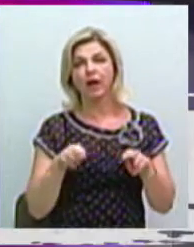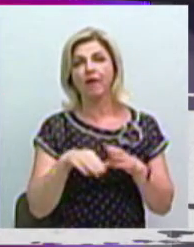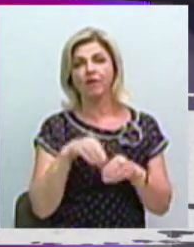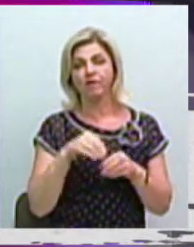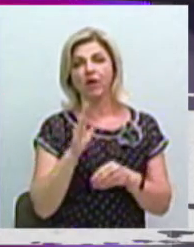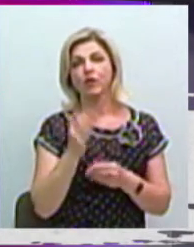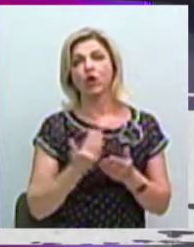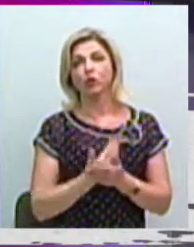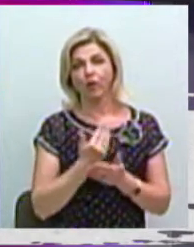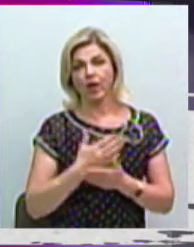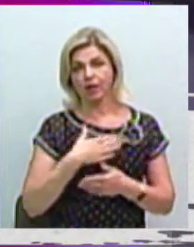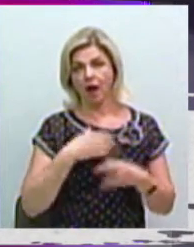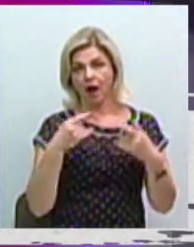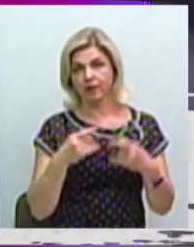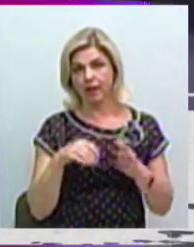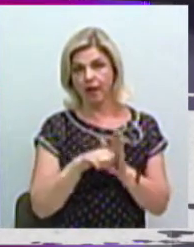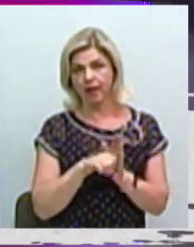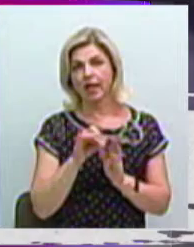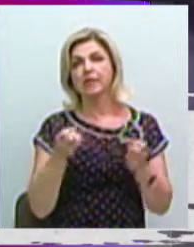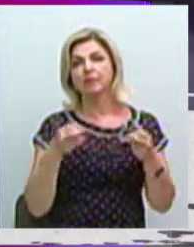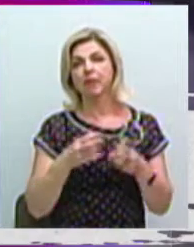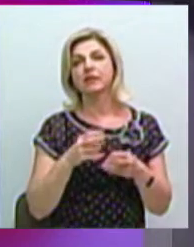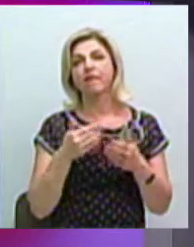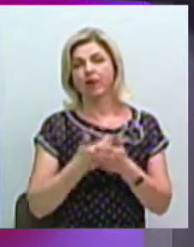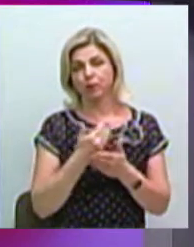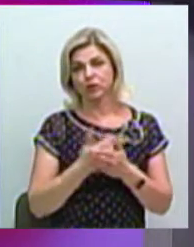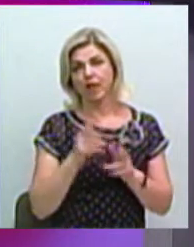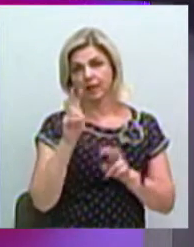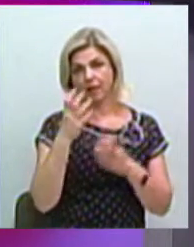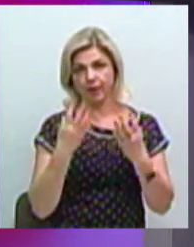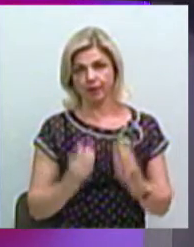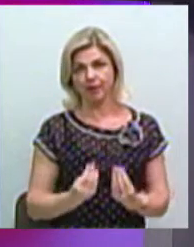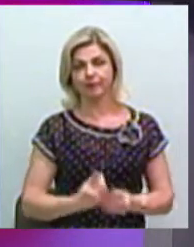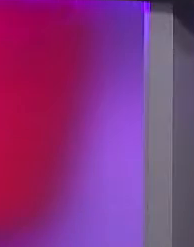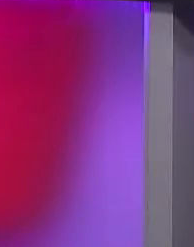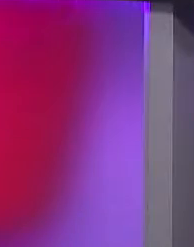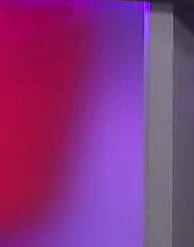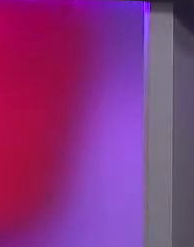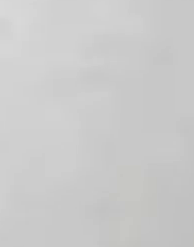у новинах на нашому каналі та у спецвипуску програми «Теми дня». На все добре!